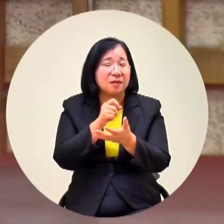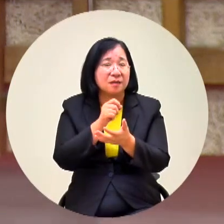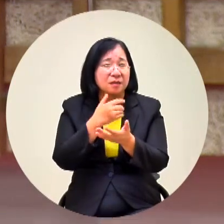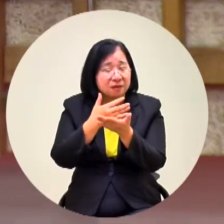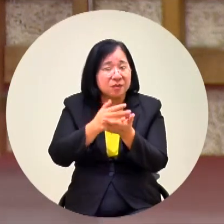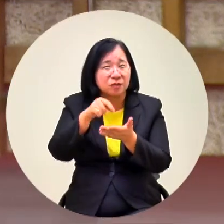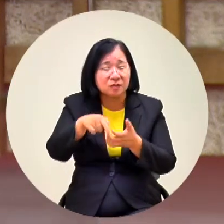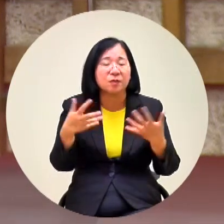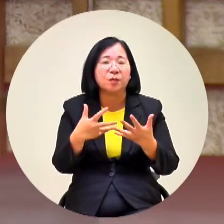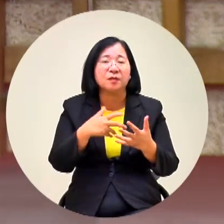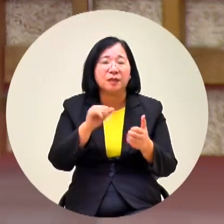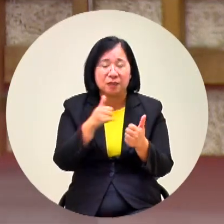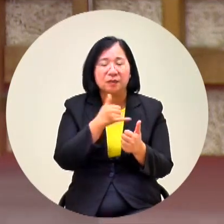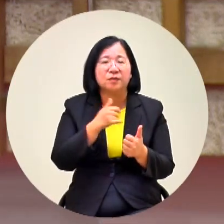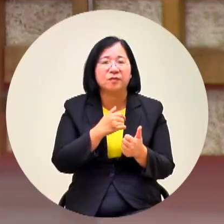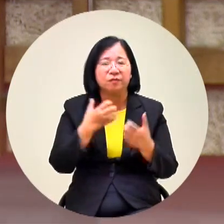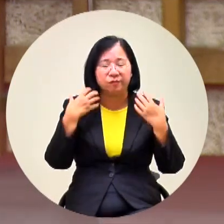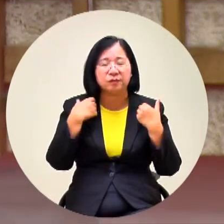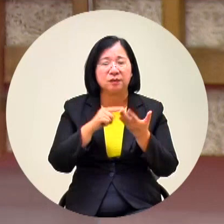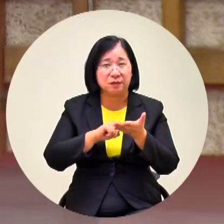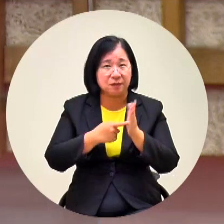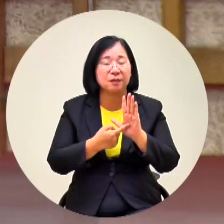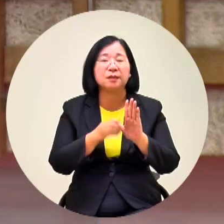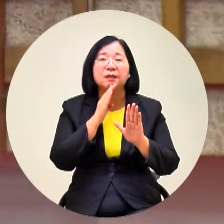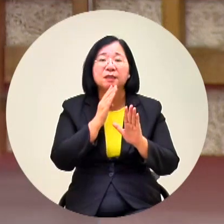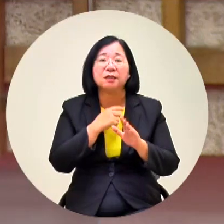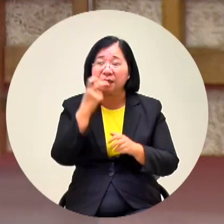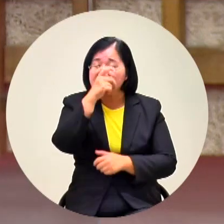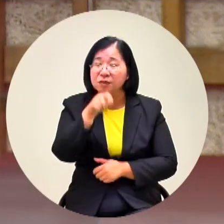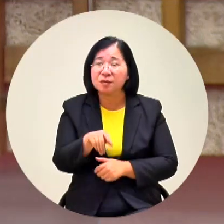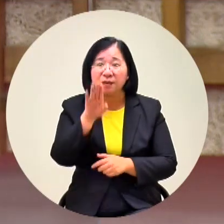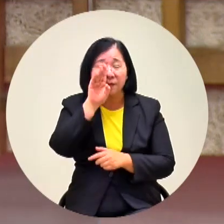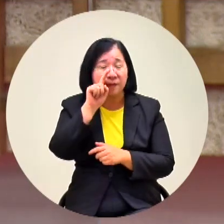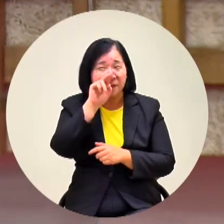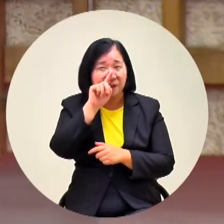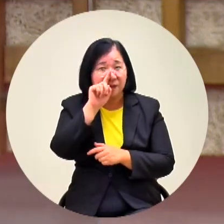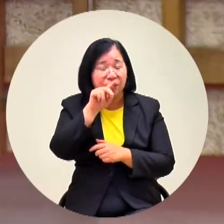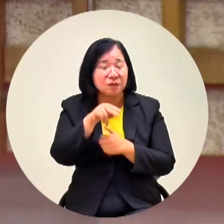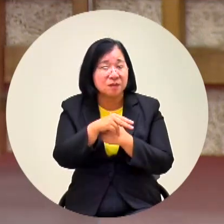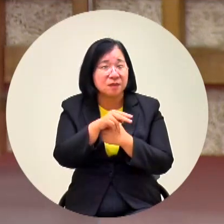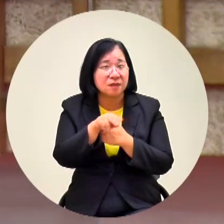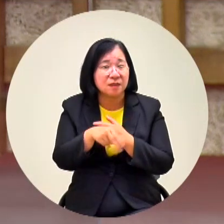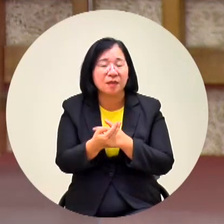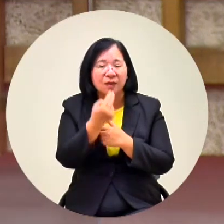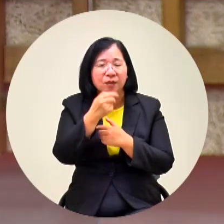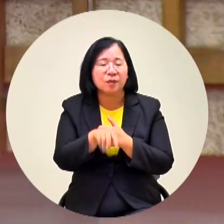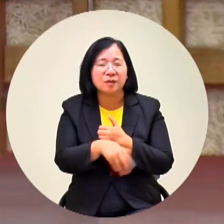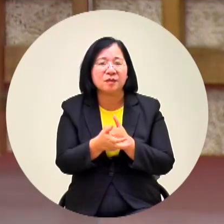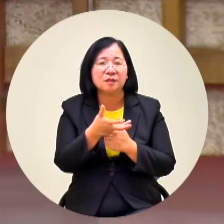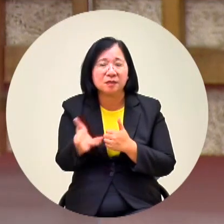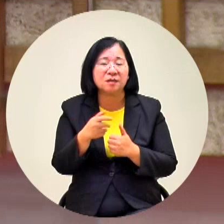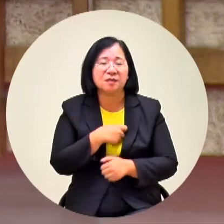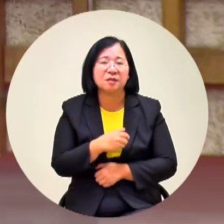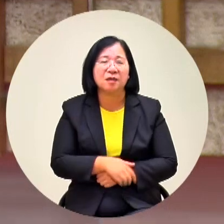现。监督这项空污的议题呢，千万不是一个头痛医头、脚痛医脚的发言